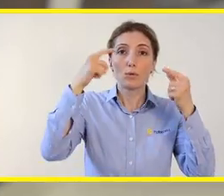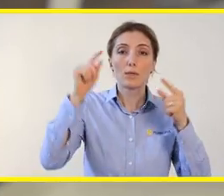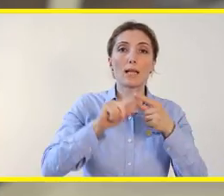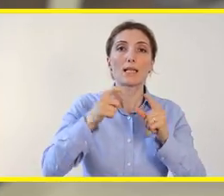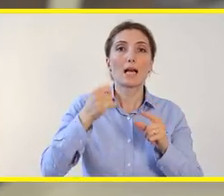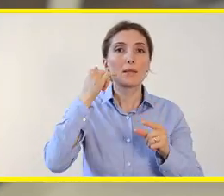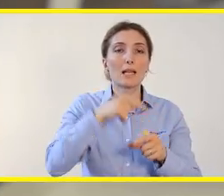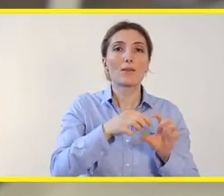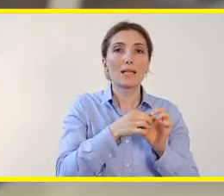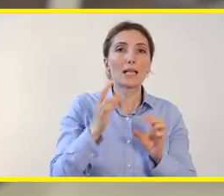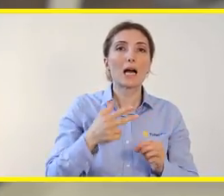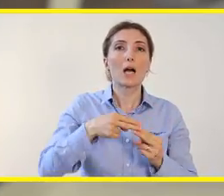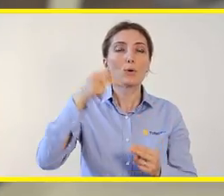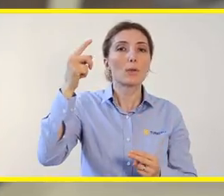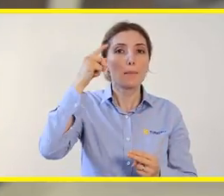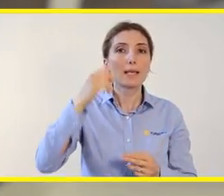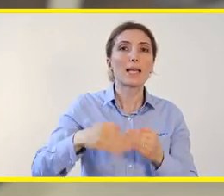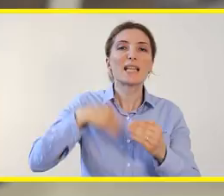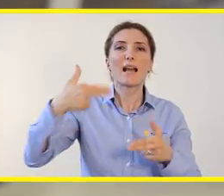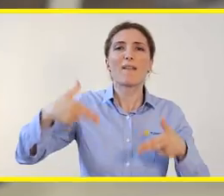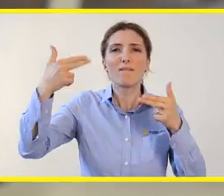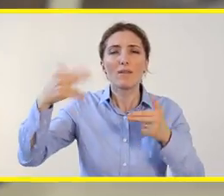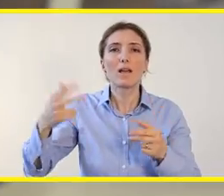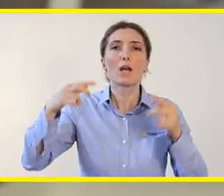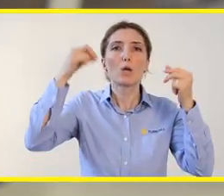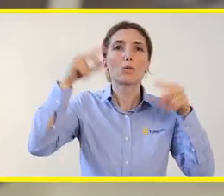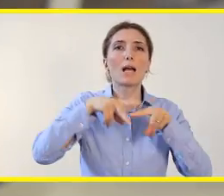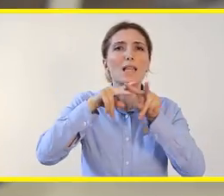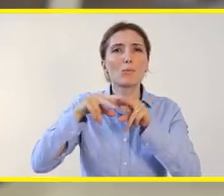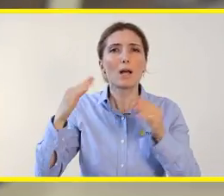Turkcell T60 ile ilgili daha detaylı bilgiye diğer videolarımızdan,